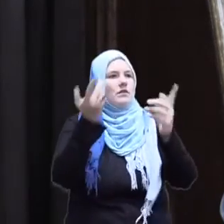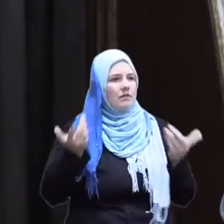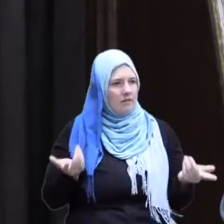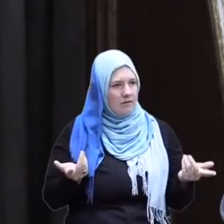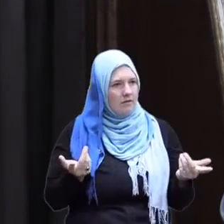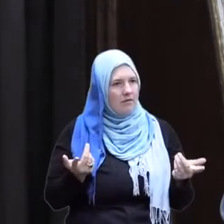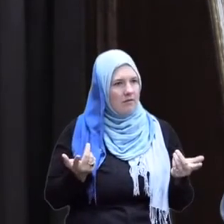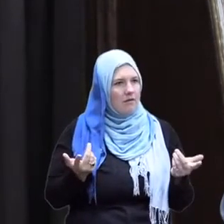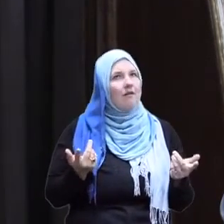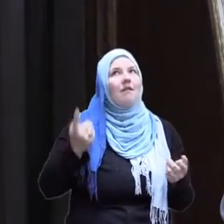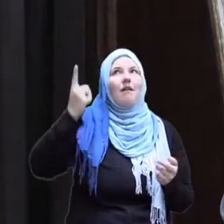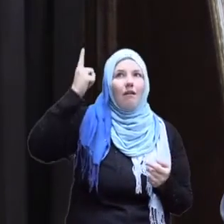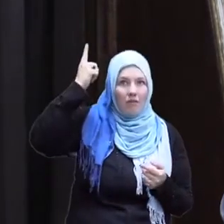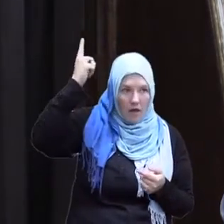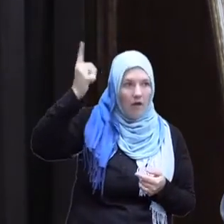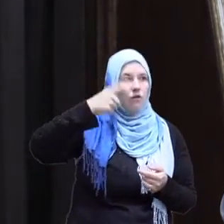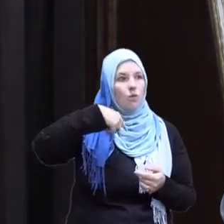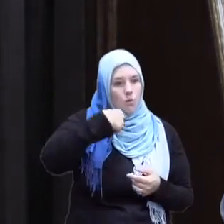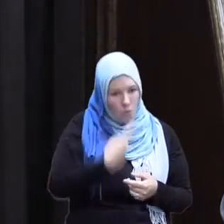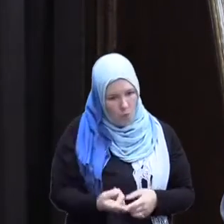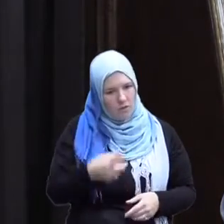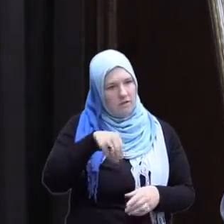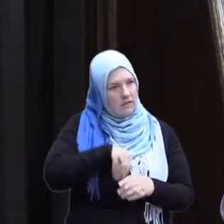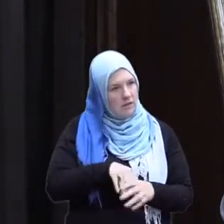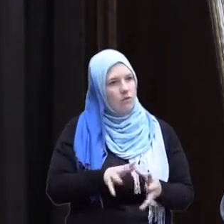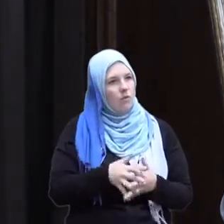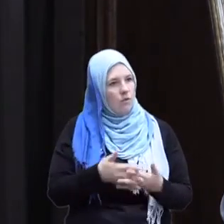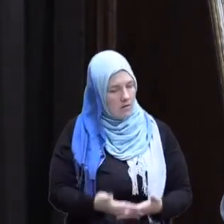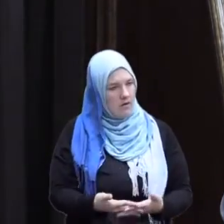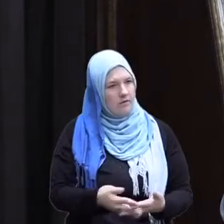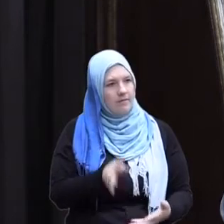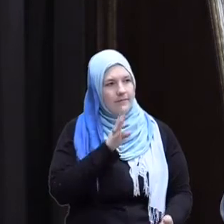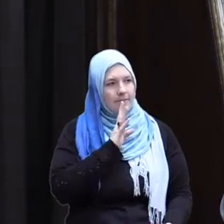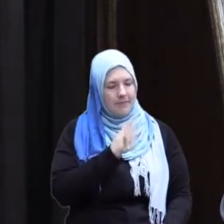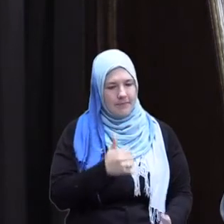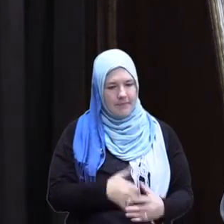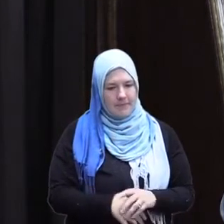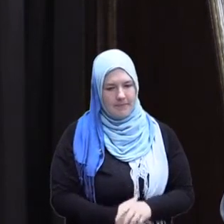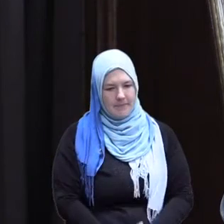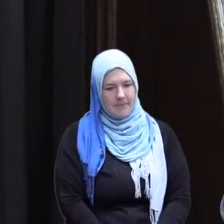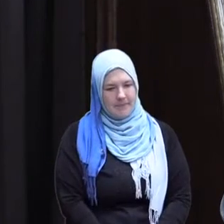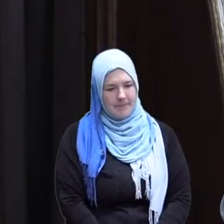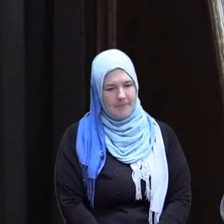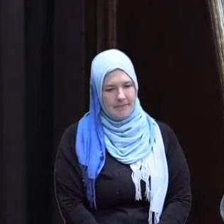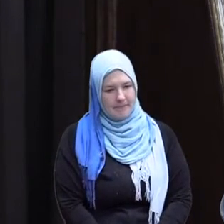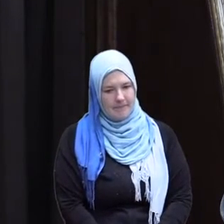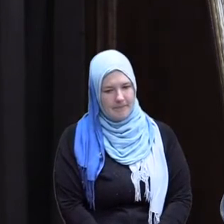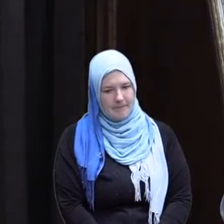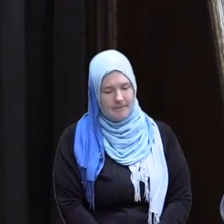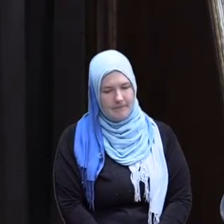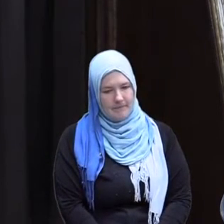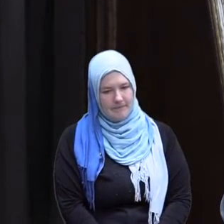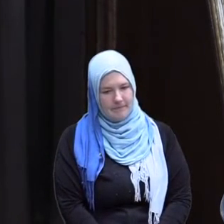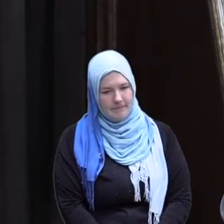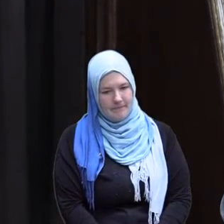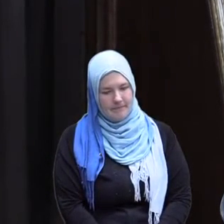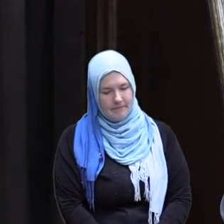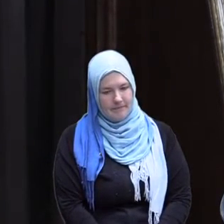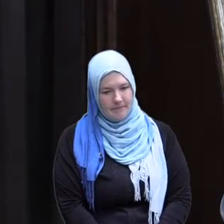direction. He told us in the Quran, أَفَحَسِبْتُمْ أَنَّمَا خَلَقْنَاكُمْ